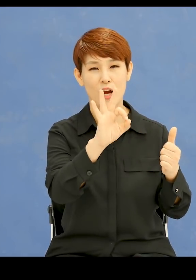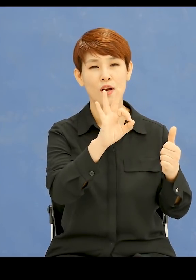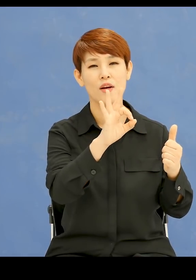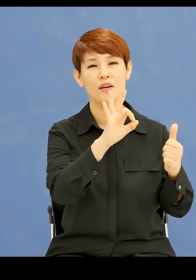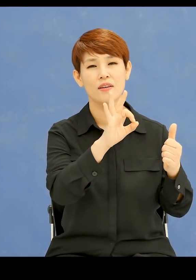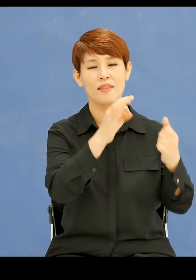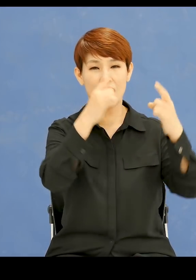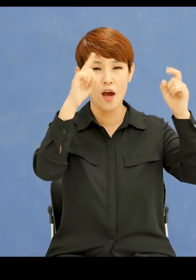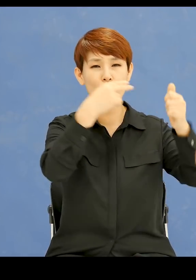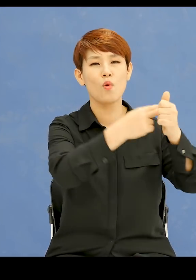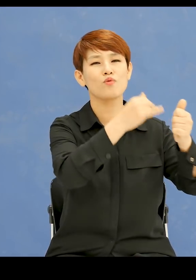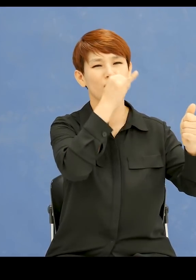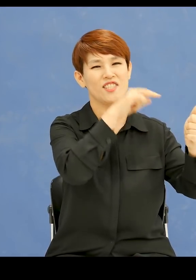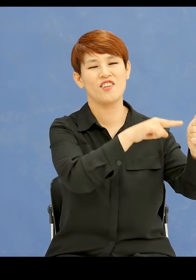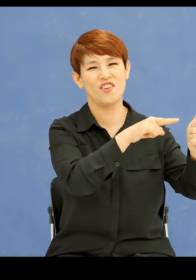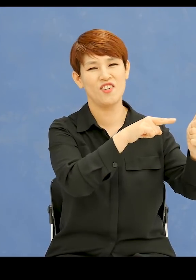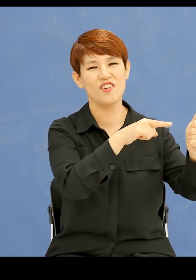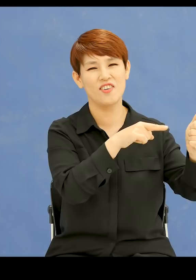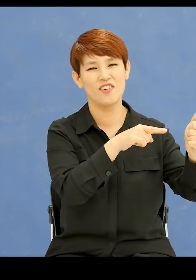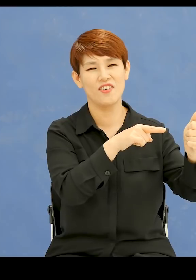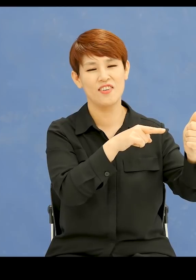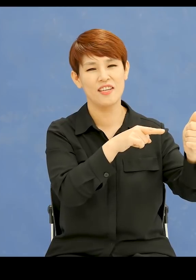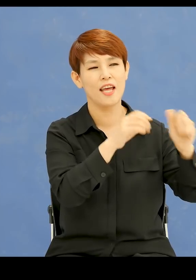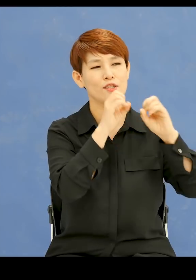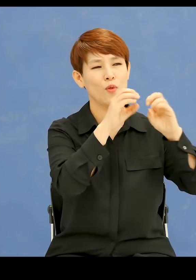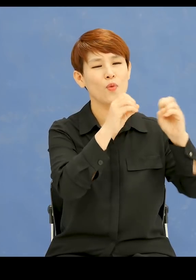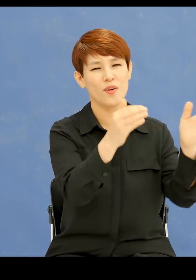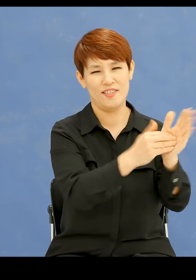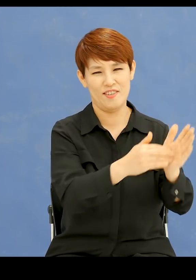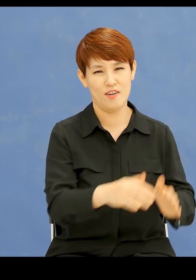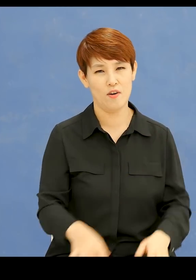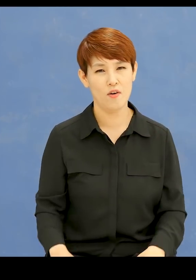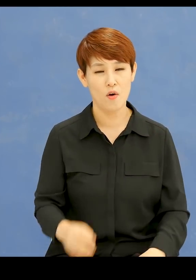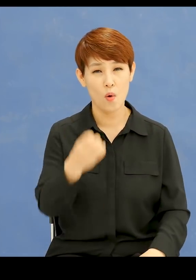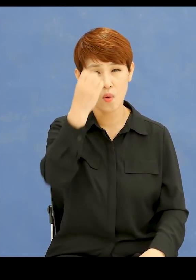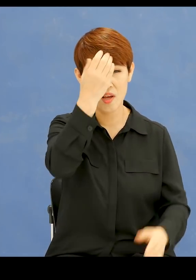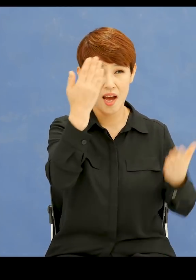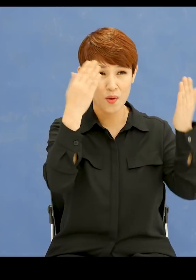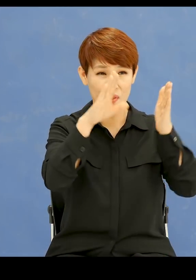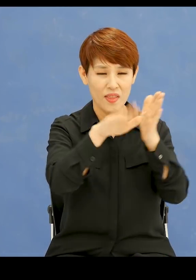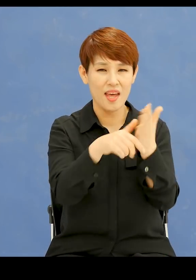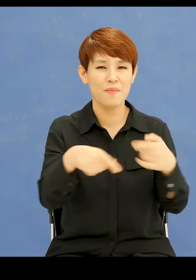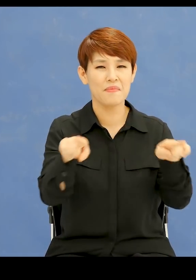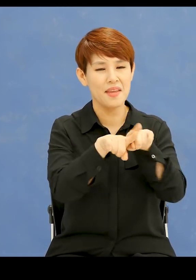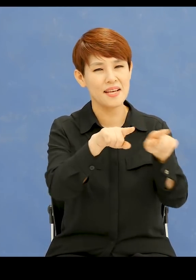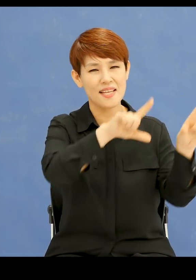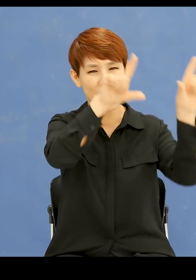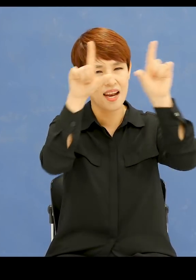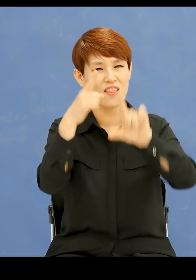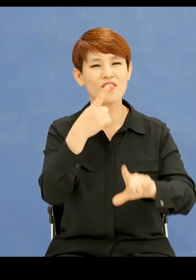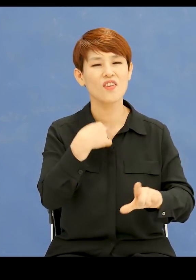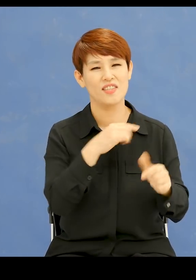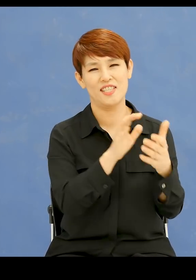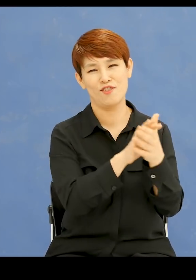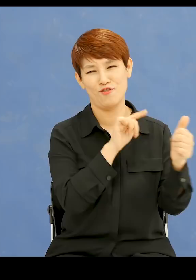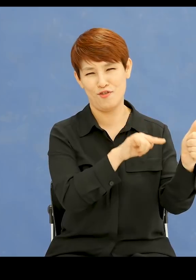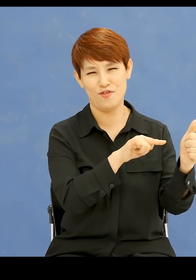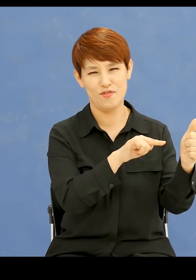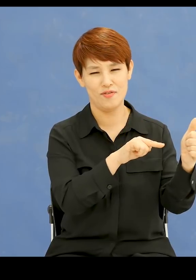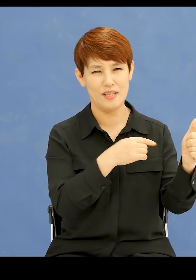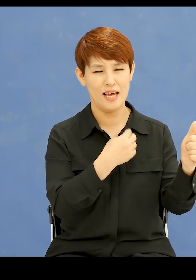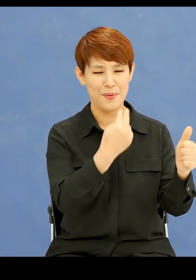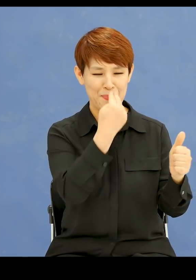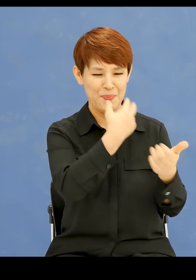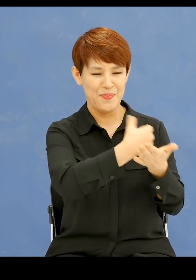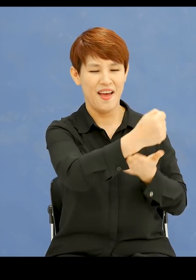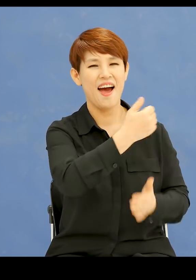심삼준 교수라고 네. 제가 전도도 하고 예. 네, 또 고등학교 때 잠깐 같이 살았던 그런 경험이 있는데 그 친구가 저를 너무 잘 알아요.